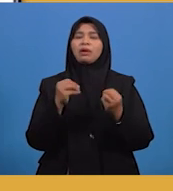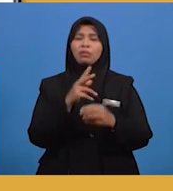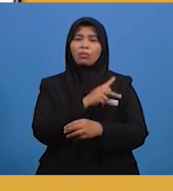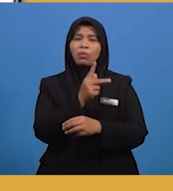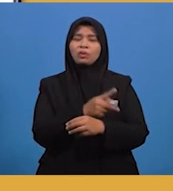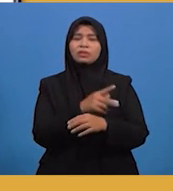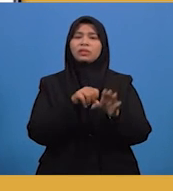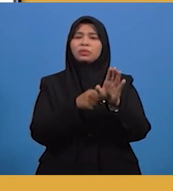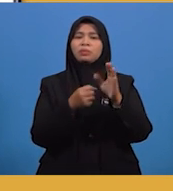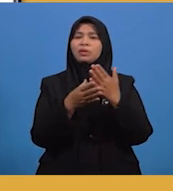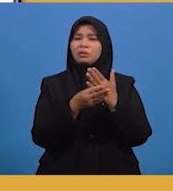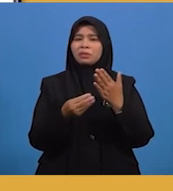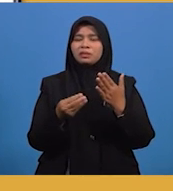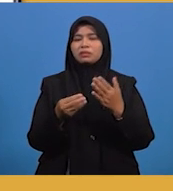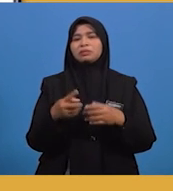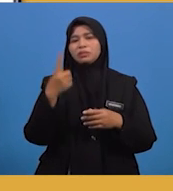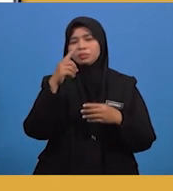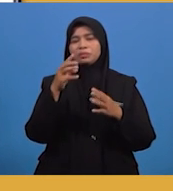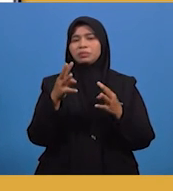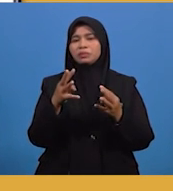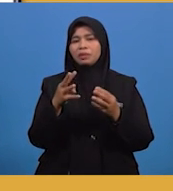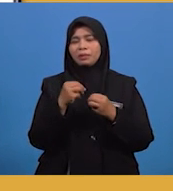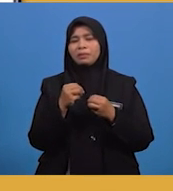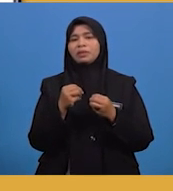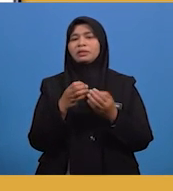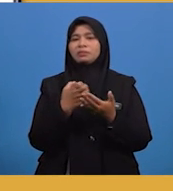bagi memenuhi kehendak ekonomi mereka.